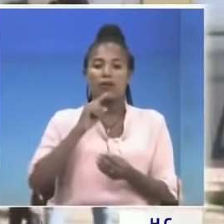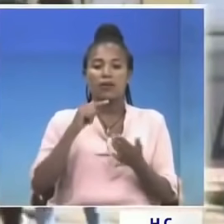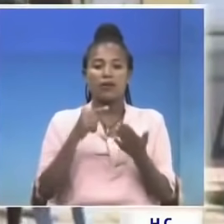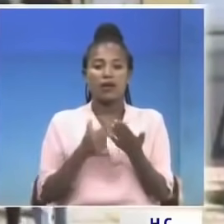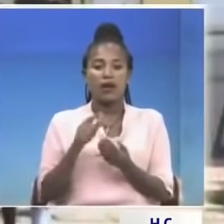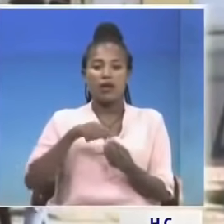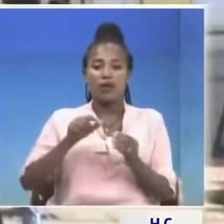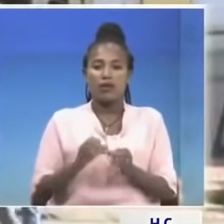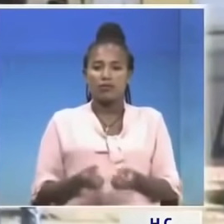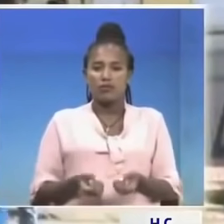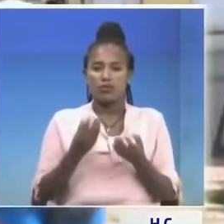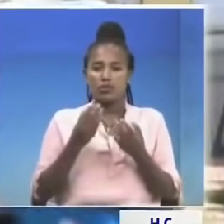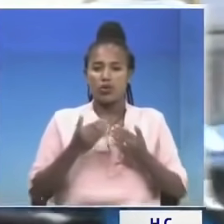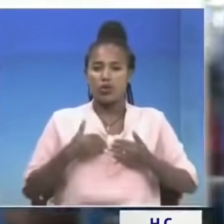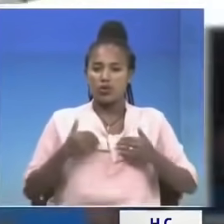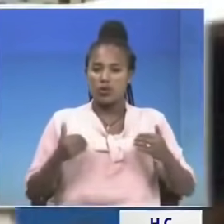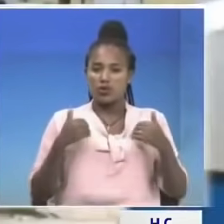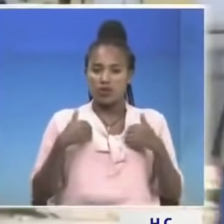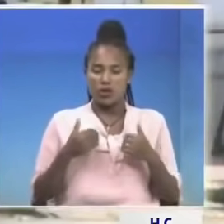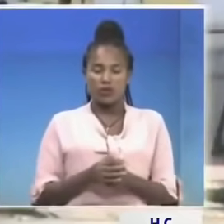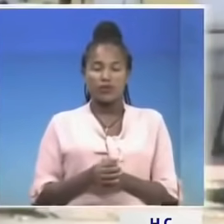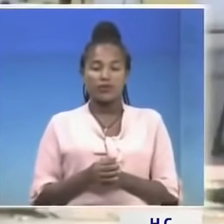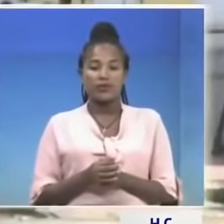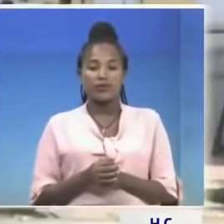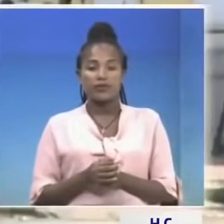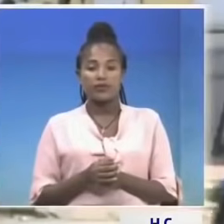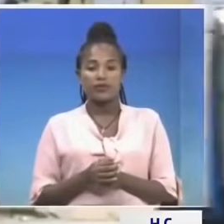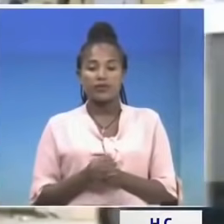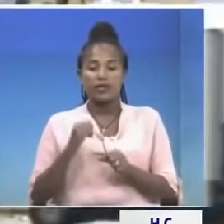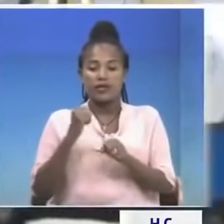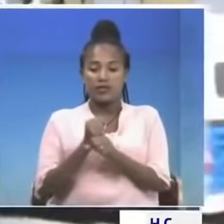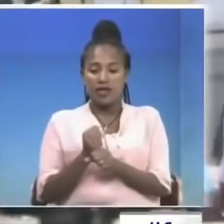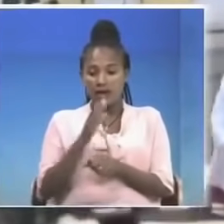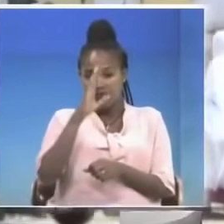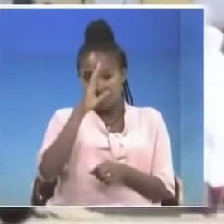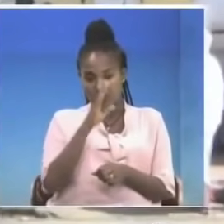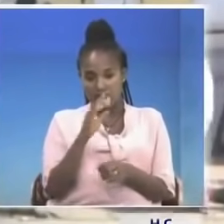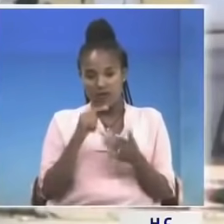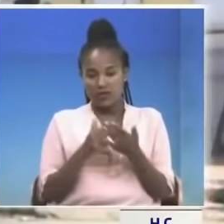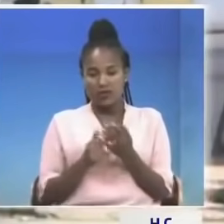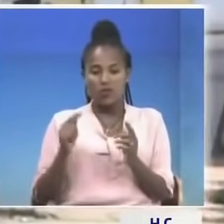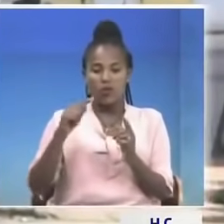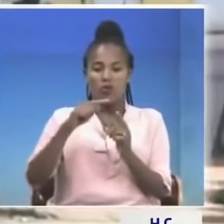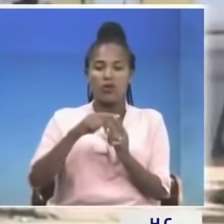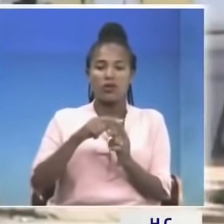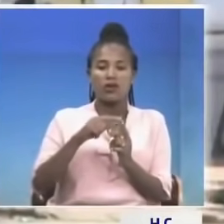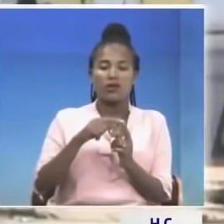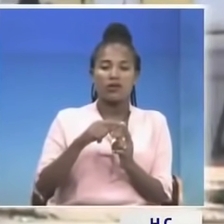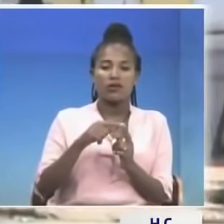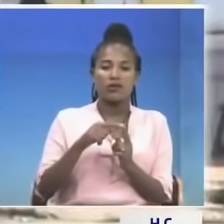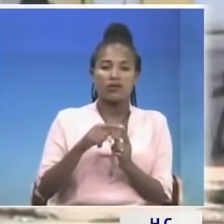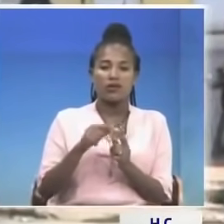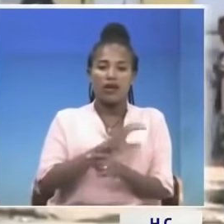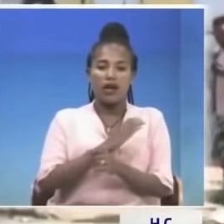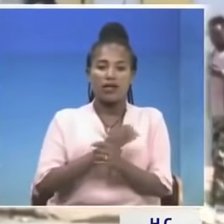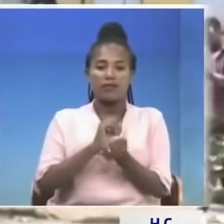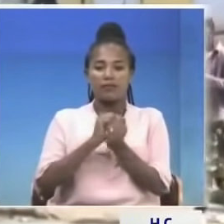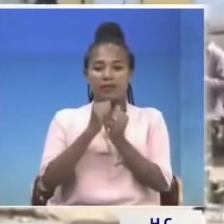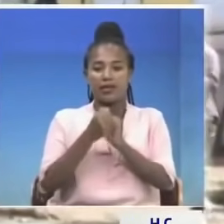አካባቢ በጣም ብዙ በርካታ ወጣቶች አሉት። የስራ ፈጥሮ እነዛን ወደ ኃይል